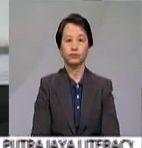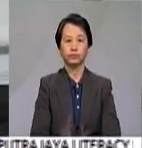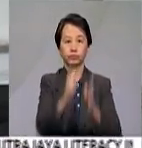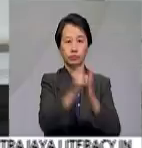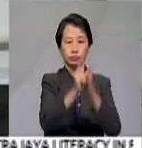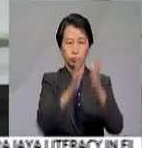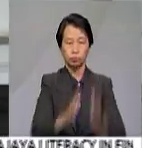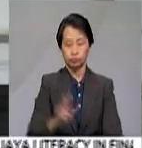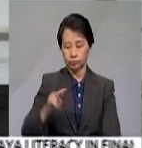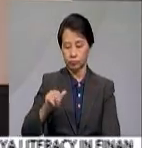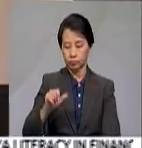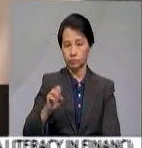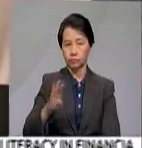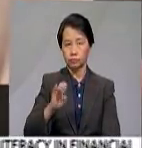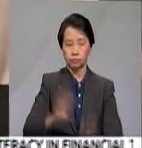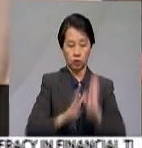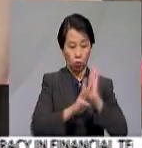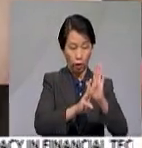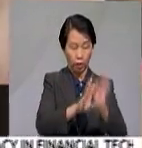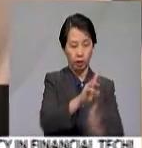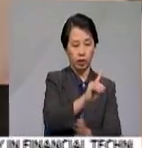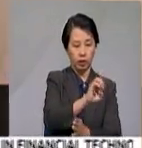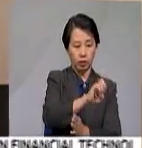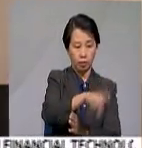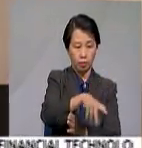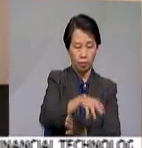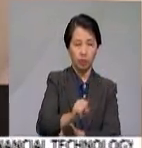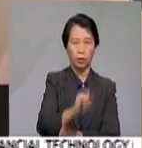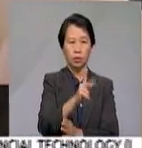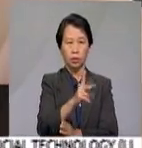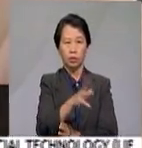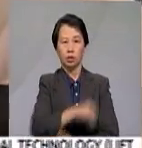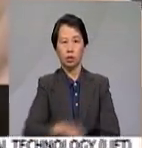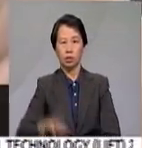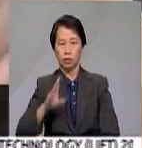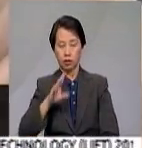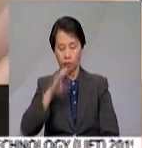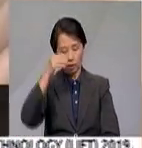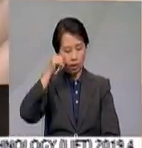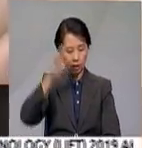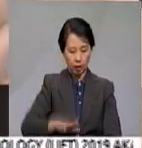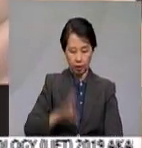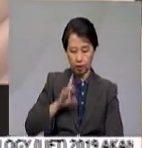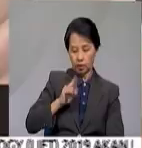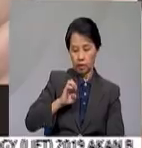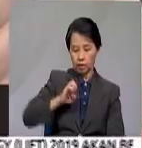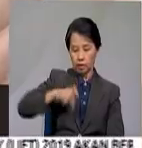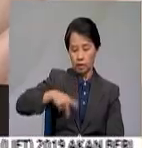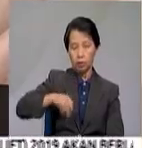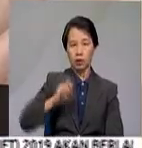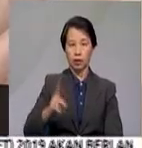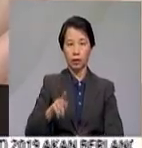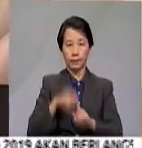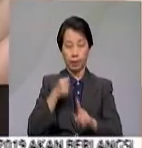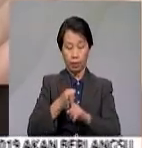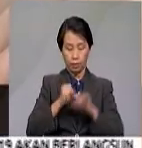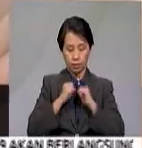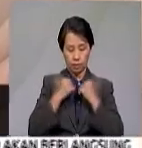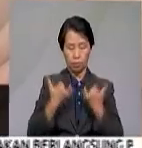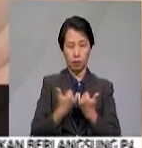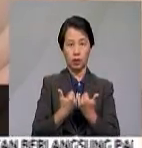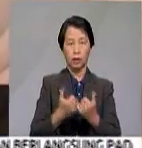Peguam Nasbal Harun mewakili Depak dan dua lagi plaintif Karpet Raya dan adik Depak, J. Rajesh yang juga pengarah syarikat